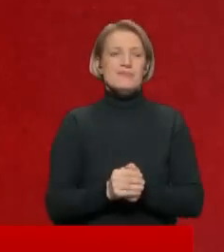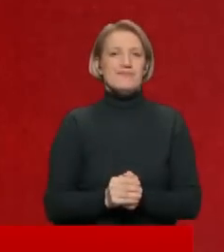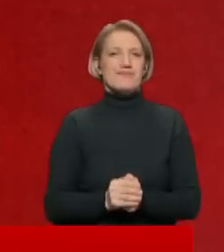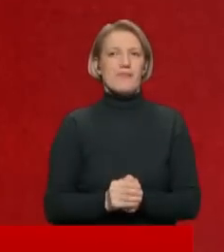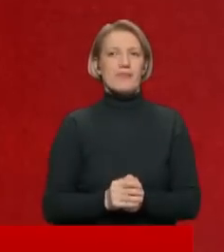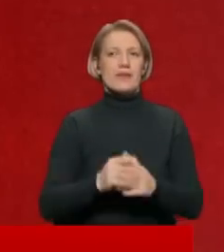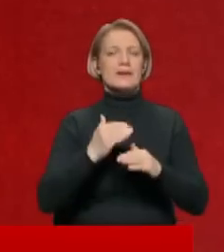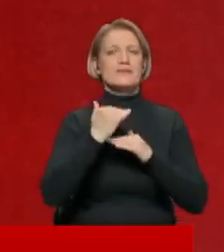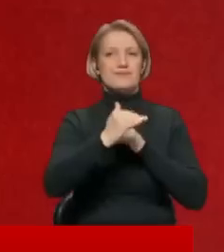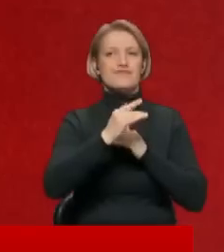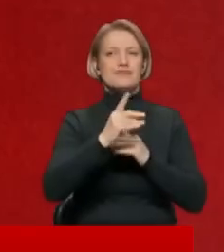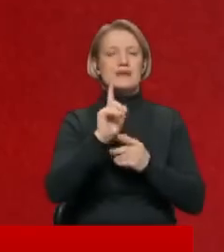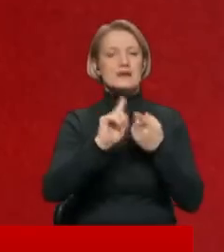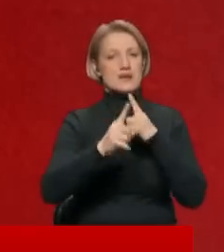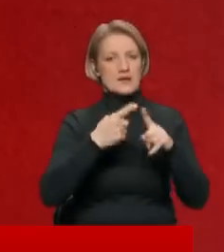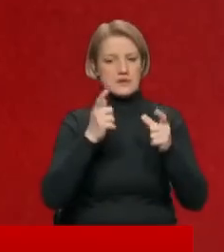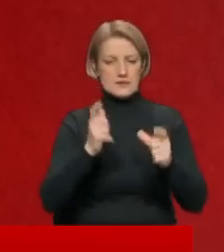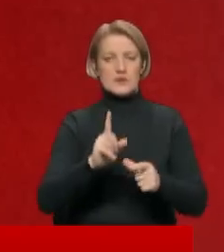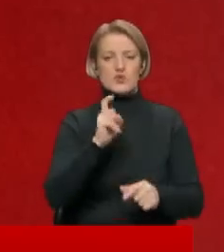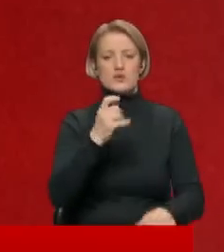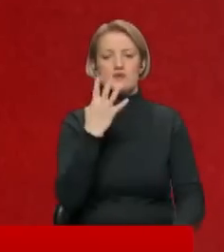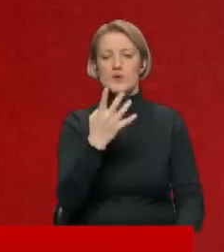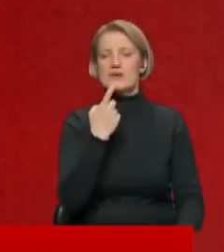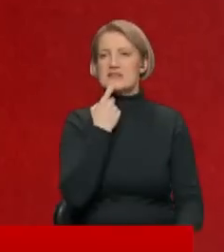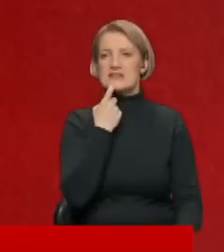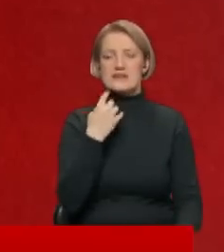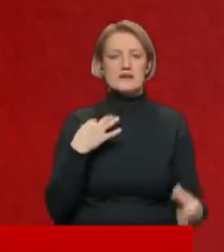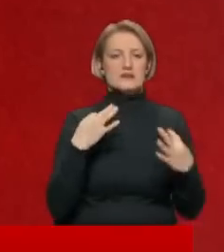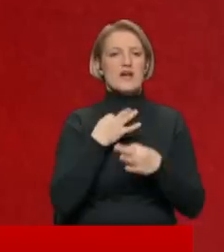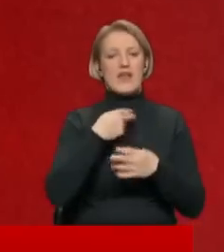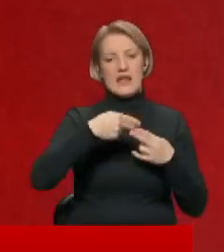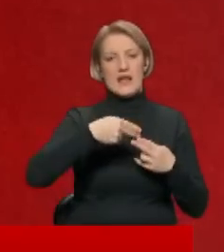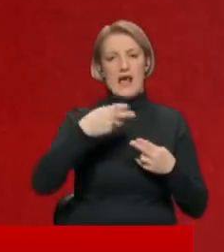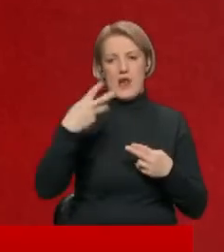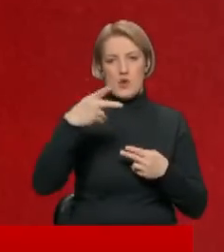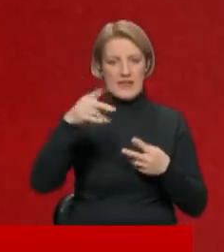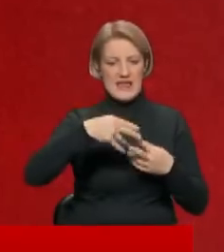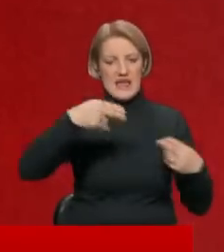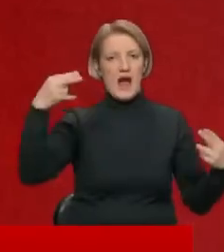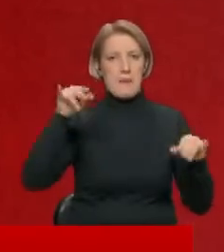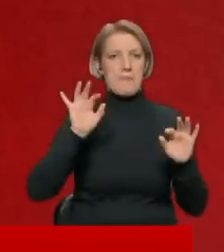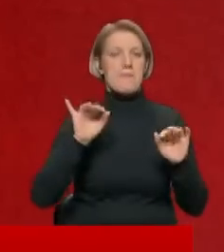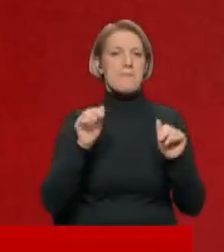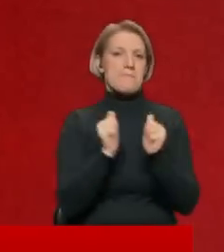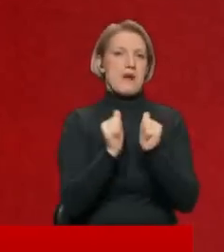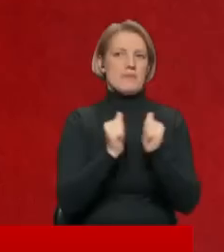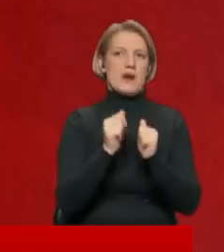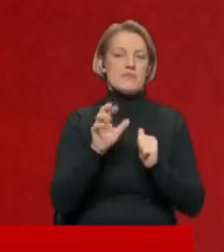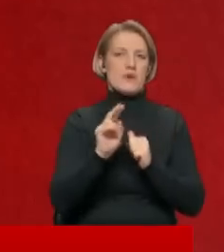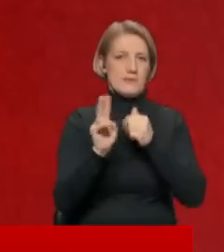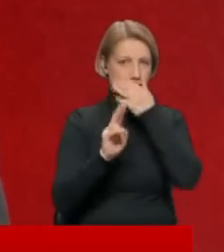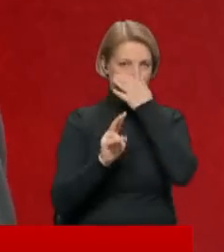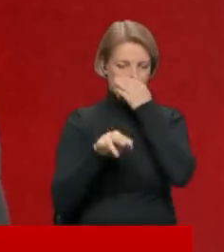Elbette yerel siyaset genel siyaset 94 yılında Sayın Erdoğan hikayesiyle beraber böyle bir modelleme de var